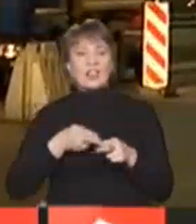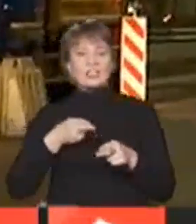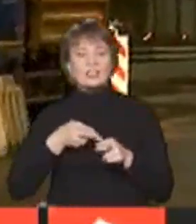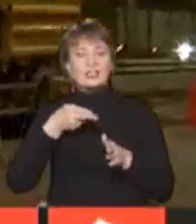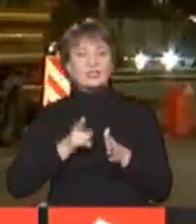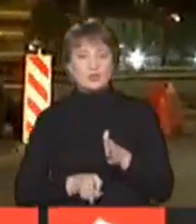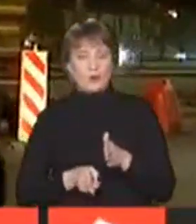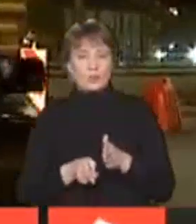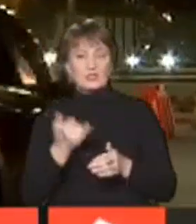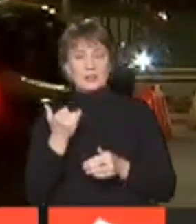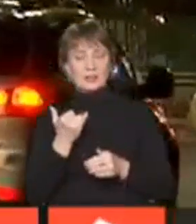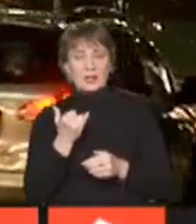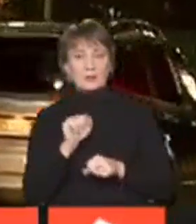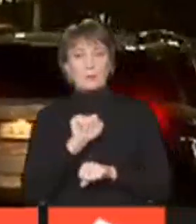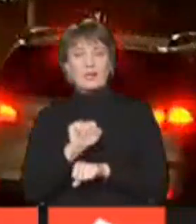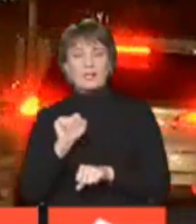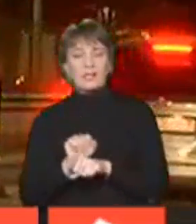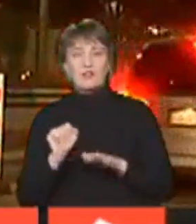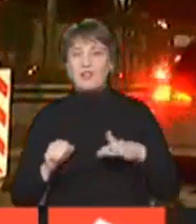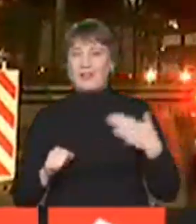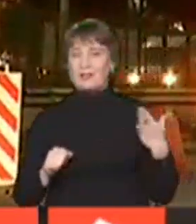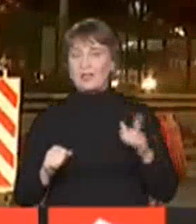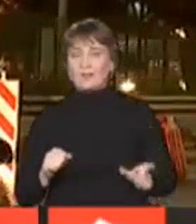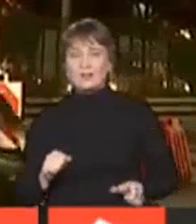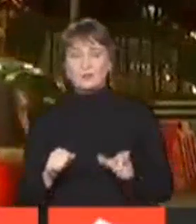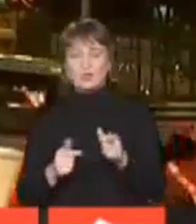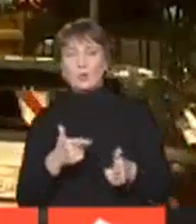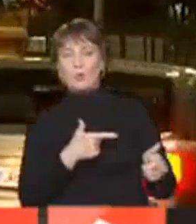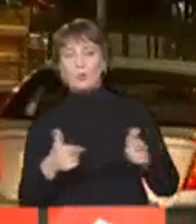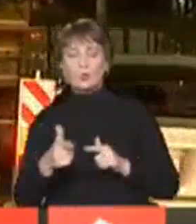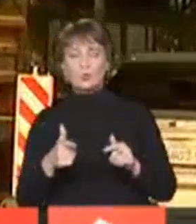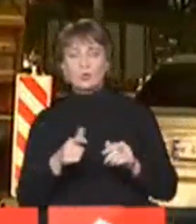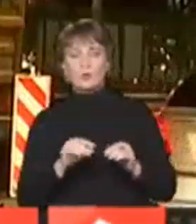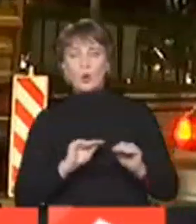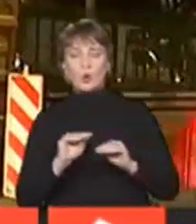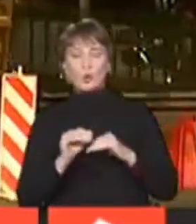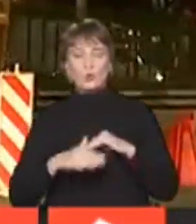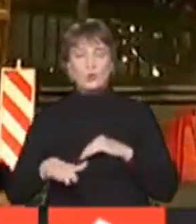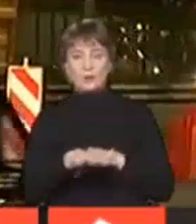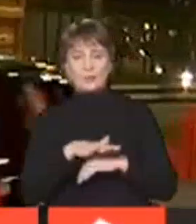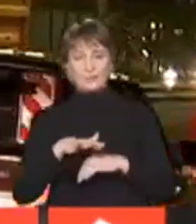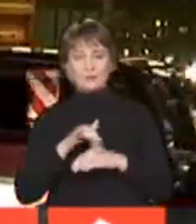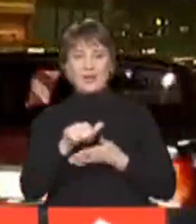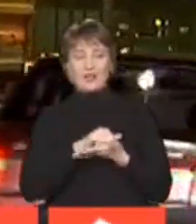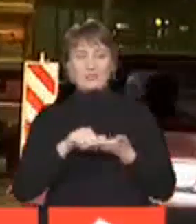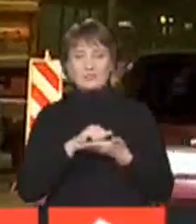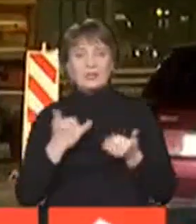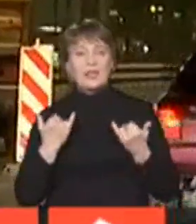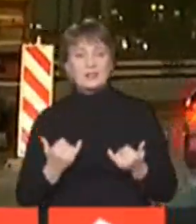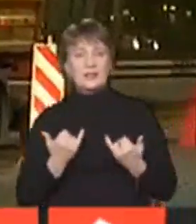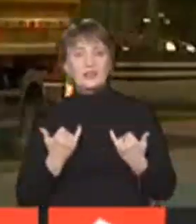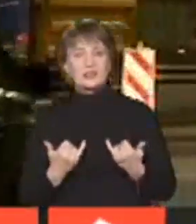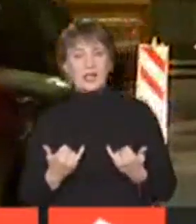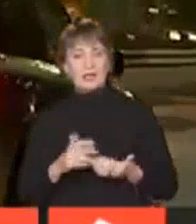Нині тут перекрита ліва смуга, вона вже підготовлена до укладання новенького асфальту, і, власне, саме цим нині